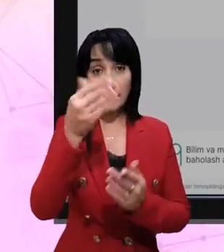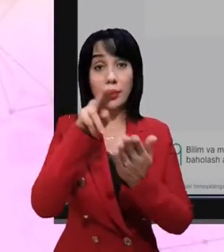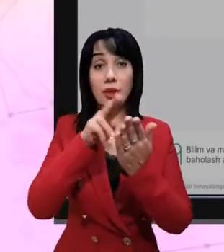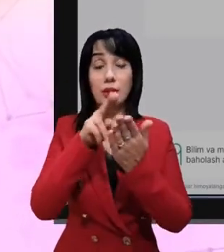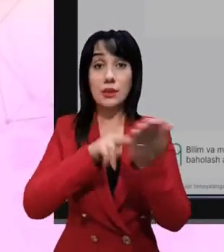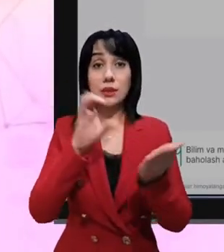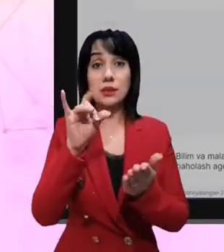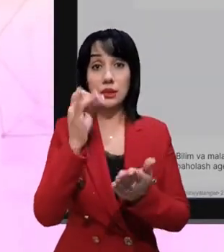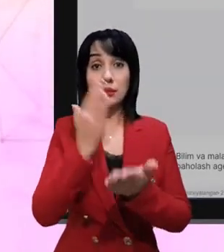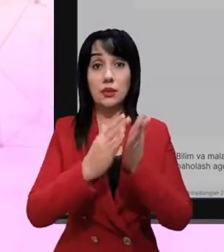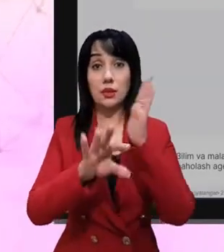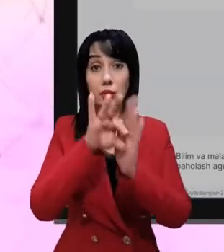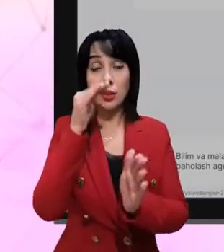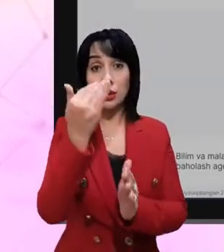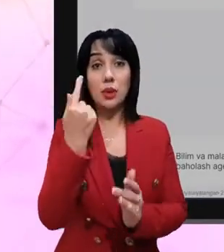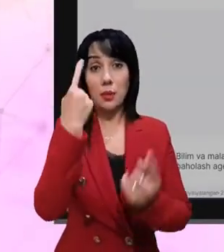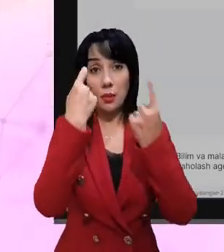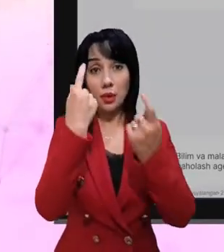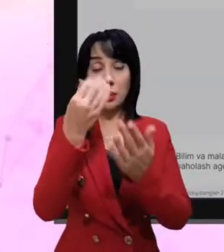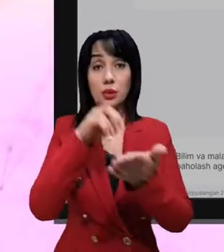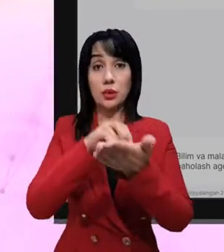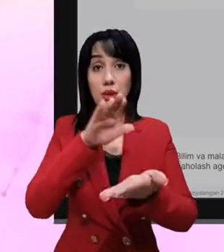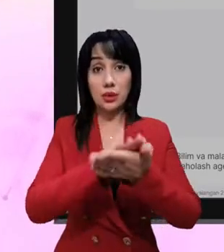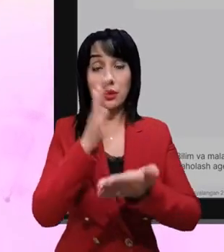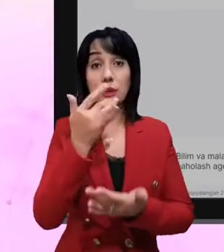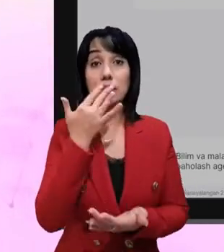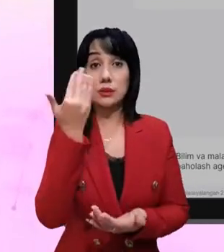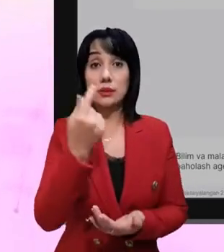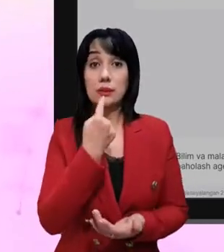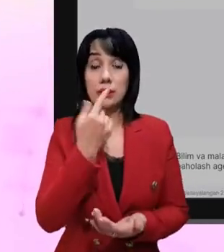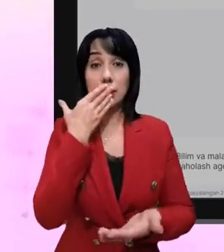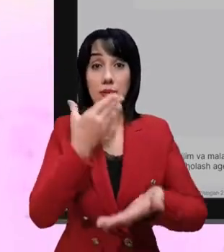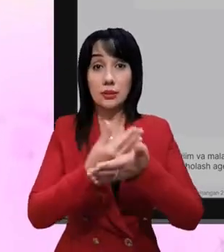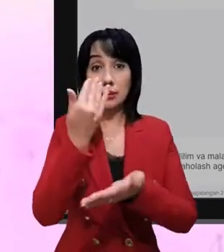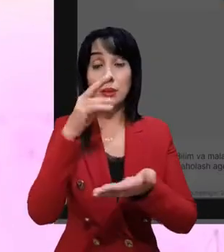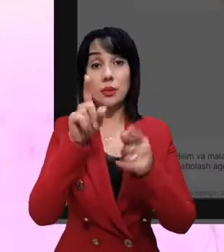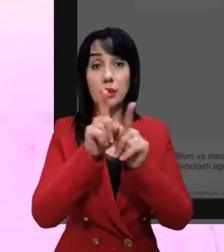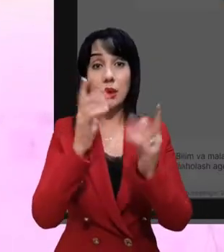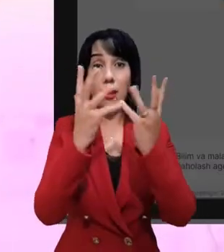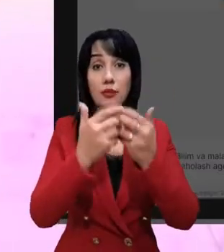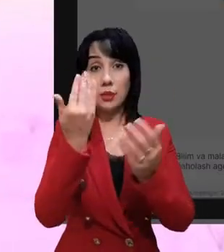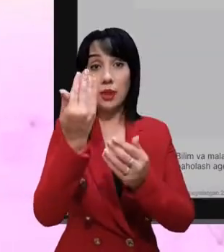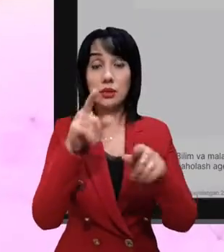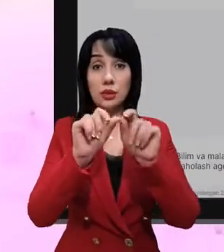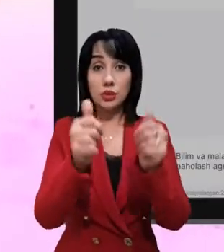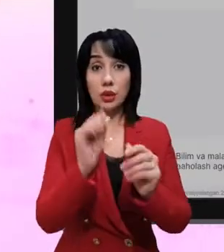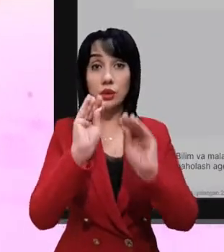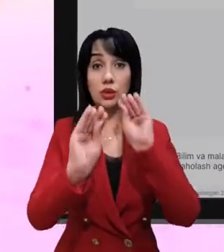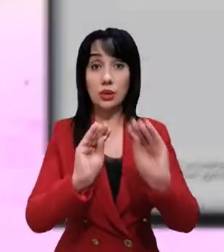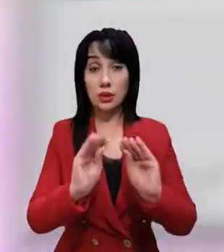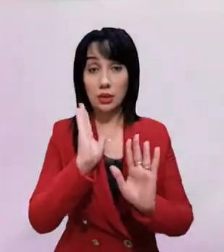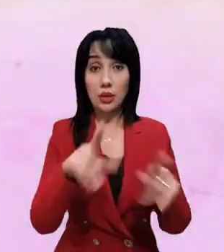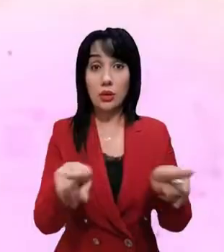bo'lsa, chet tili sertifikati bo'limiga kirib, sertifikat ma'lumotlari kiritiladi. Chet tilidan milliy sertifikat ma'lumotlari avtomatik